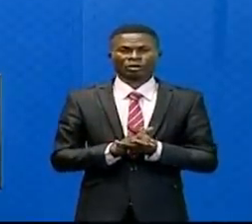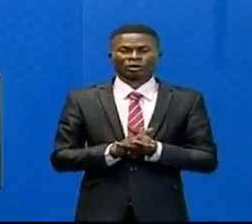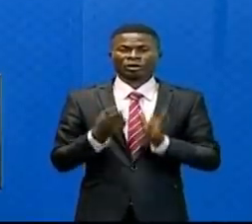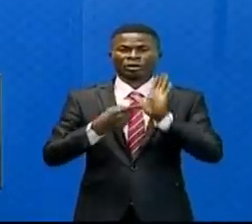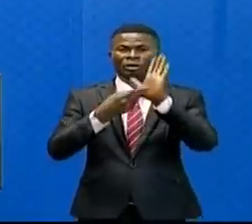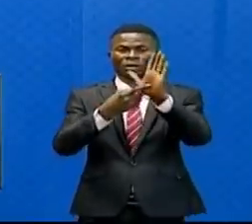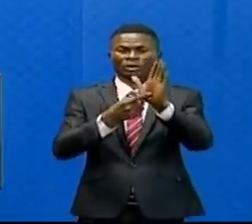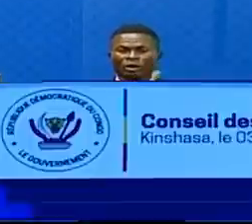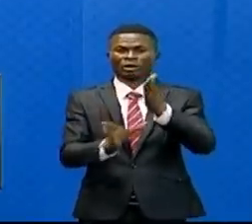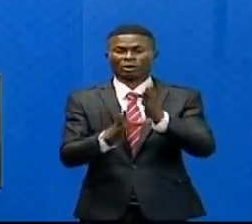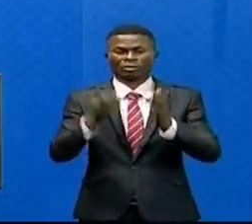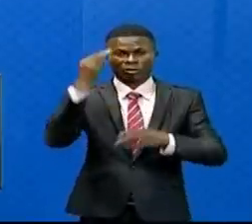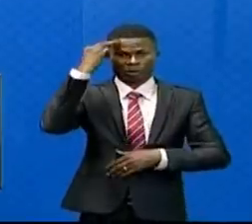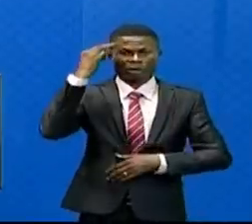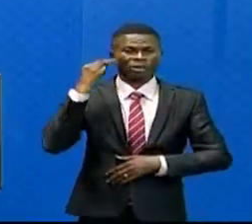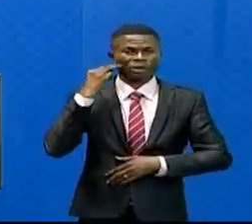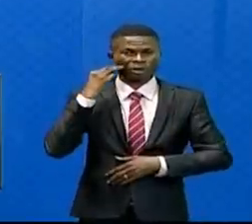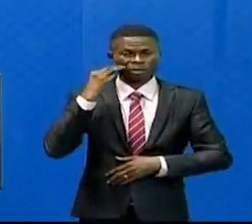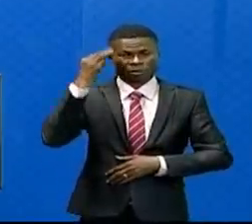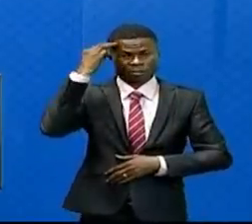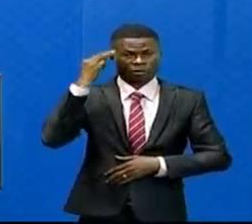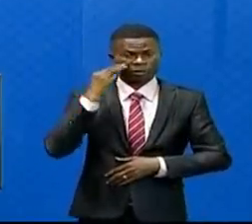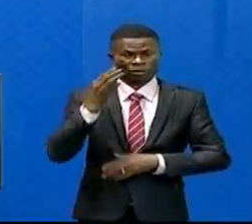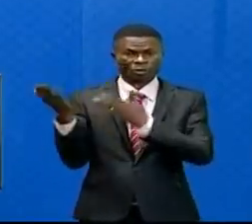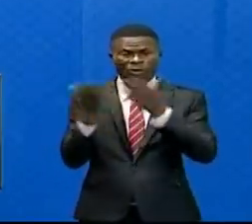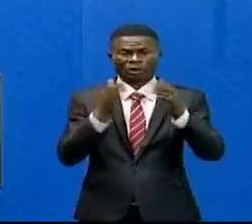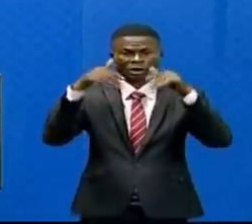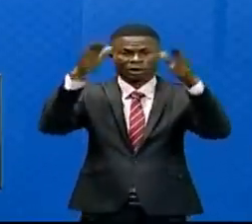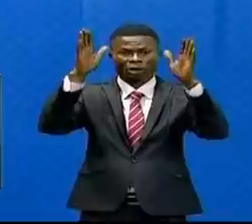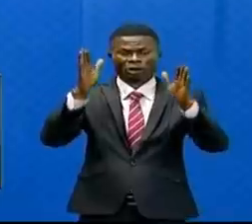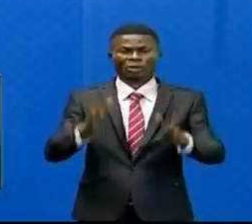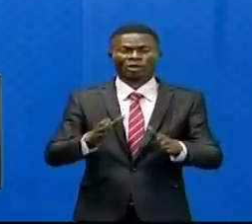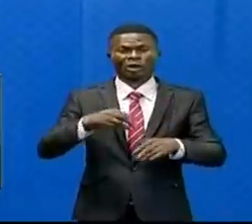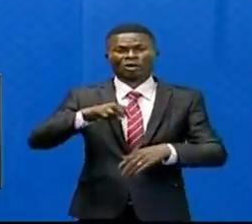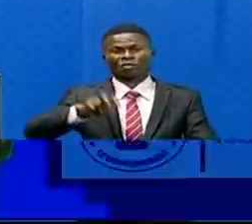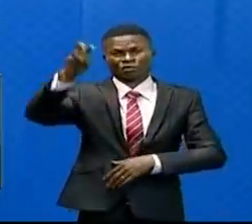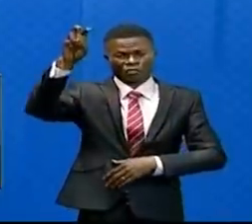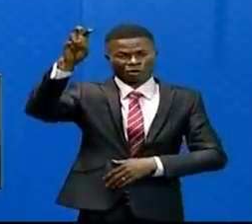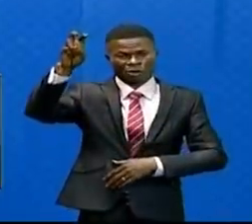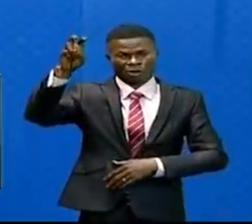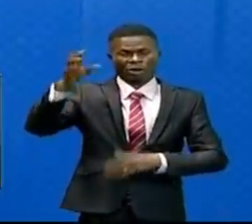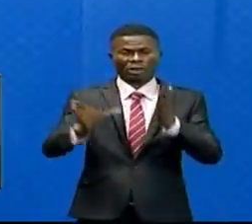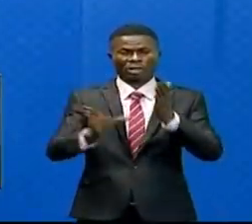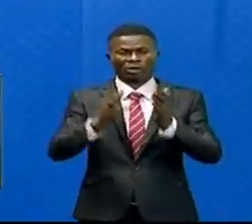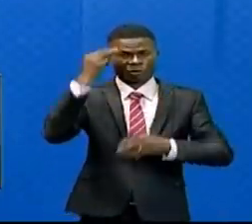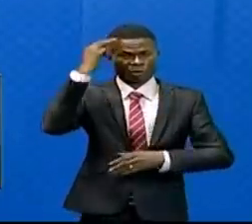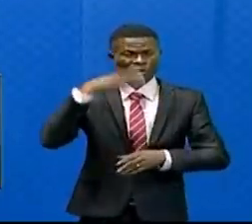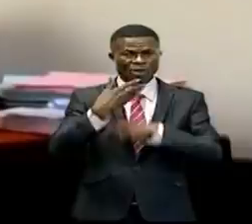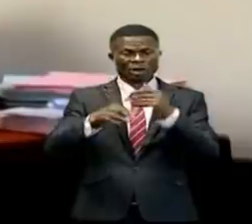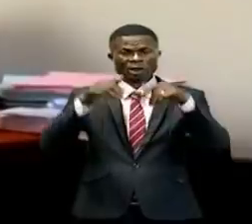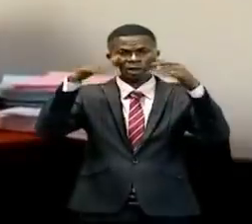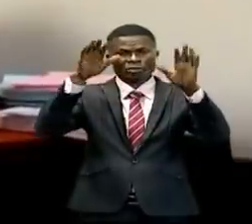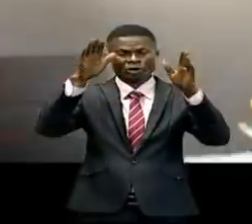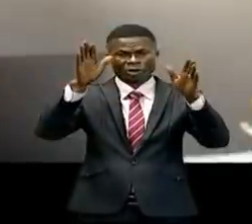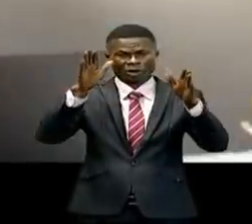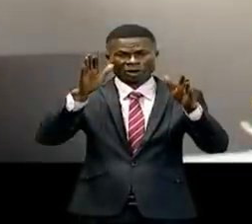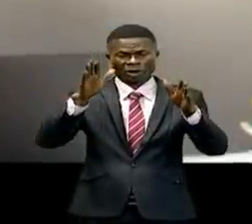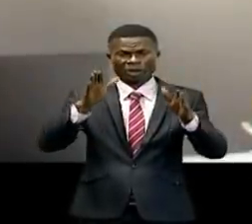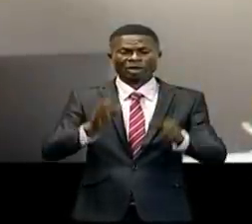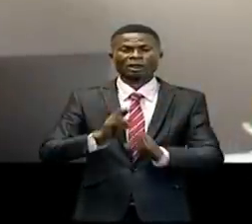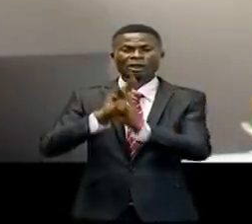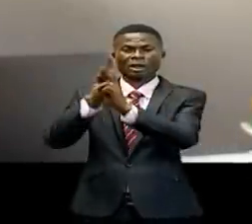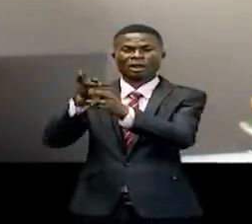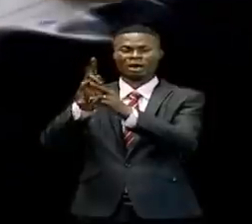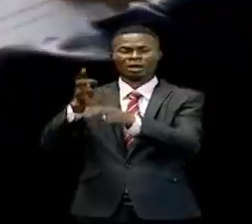Représentant le vice-premier ministre, ministre des Affaires étrangères en mission, le vice-ministre des Affaires étrangères a soumis au